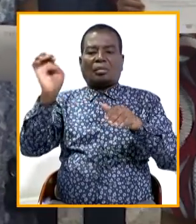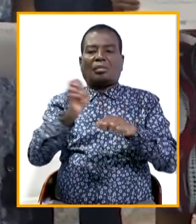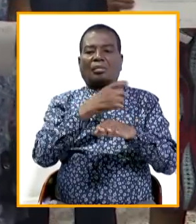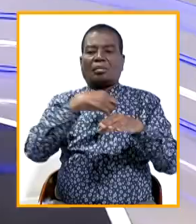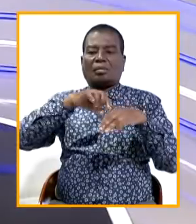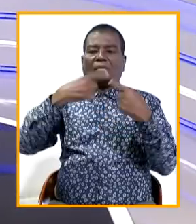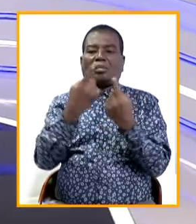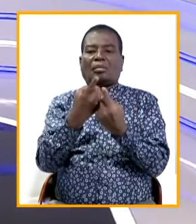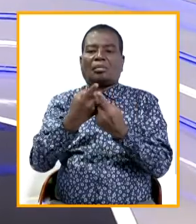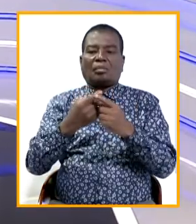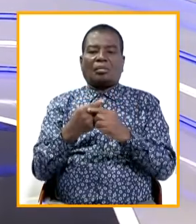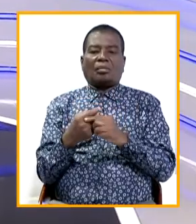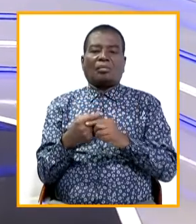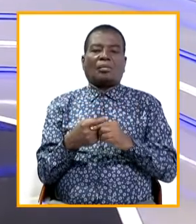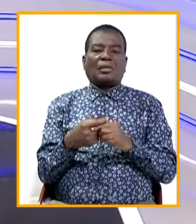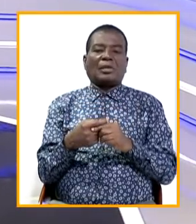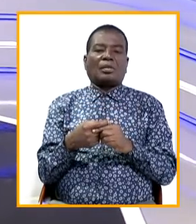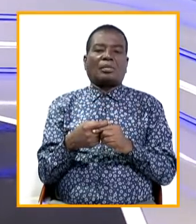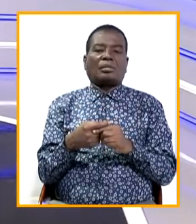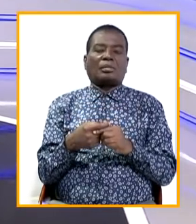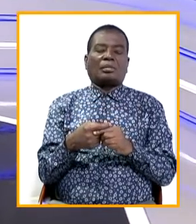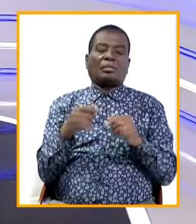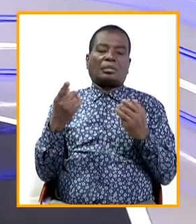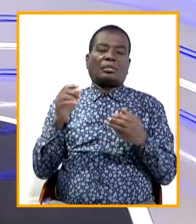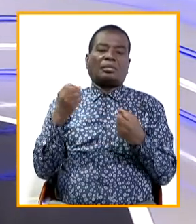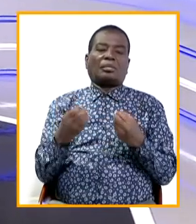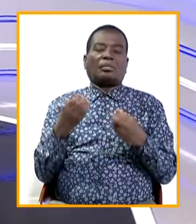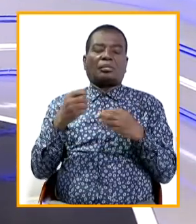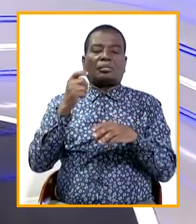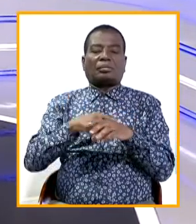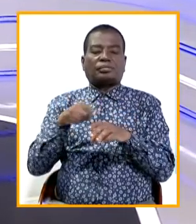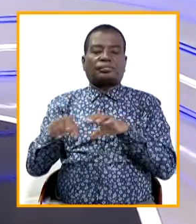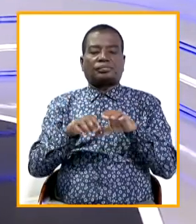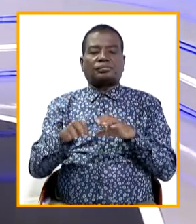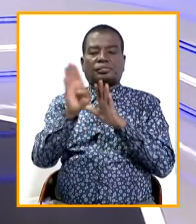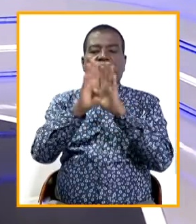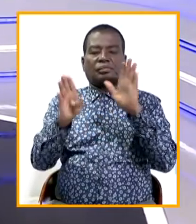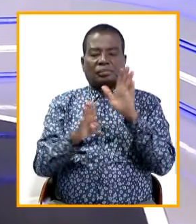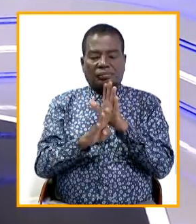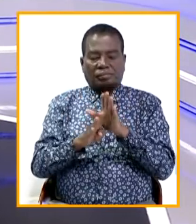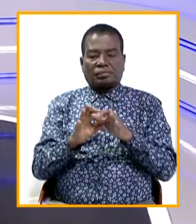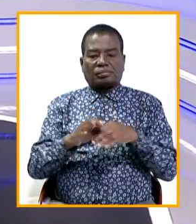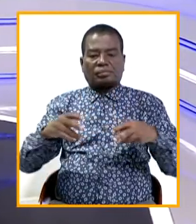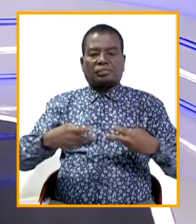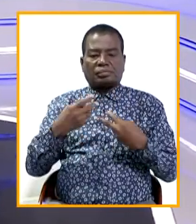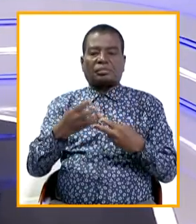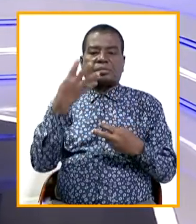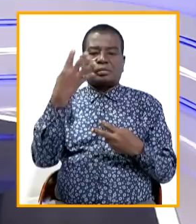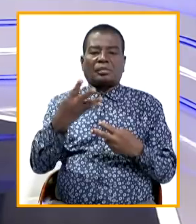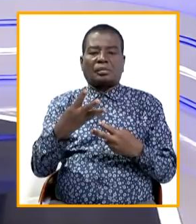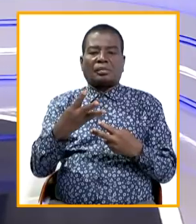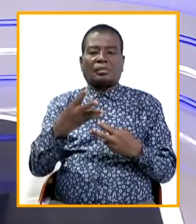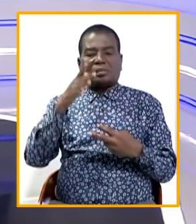CNDS. Eux auront beaucoup de temps en prison pour faire le bilan de leur vie de malfaiteurs. Ces quatre